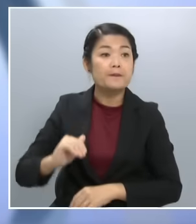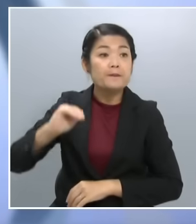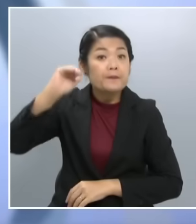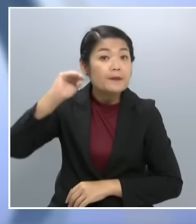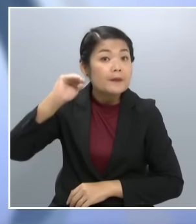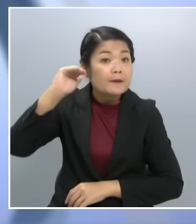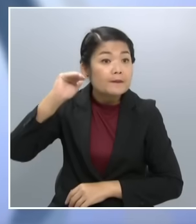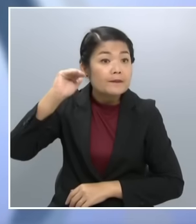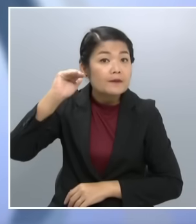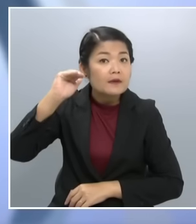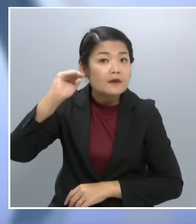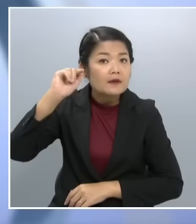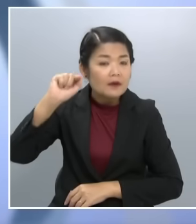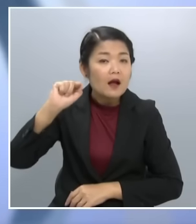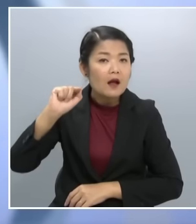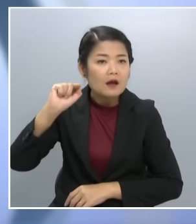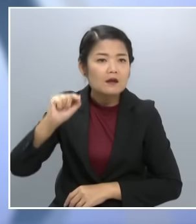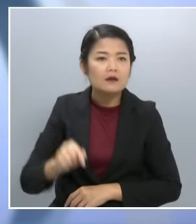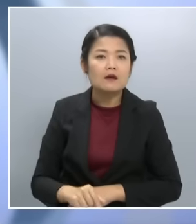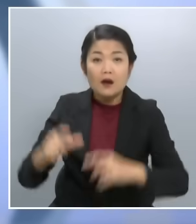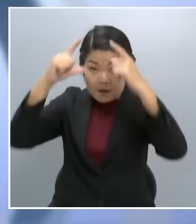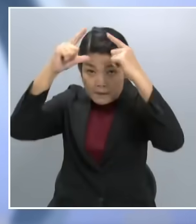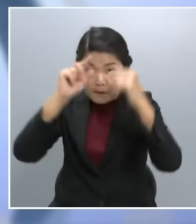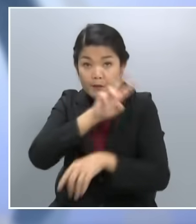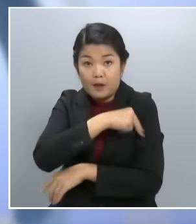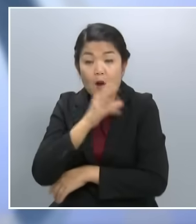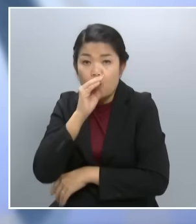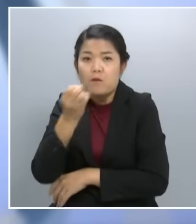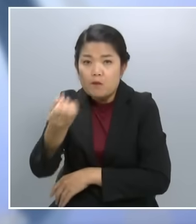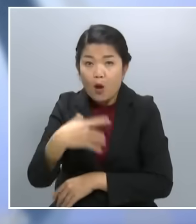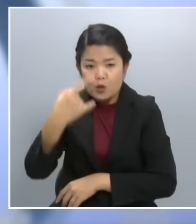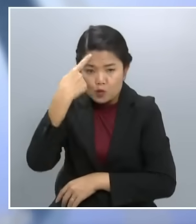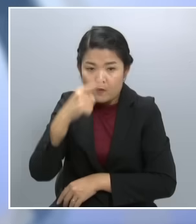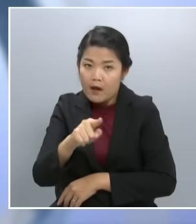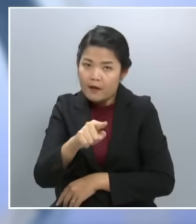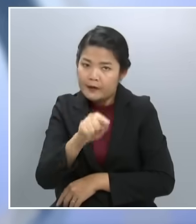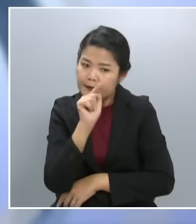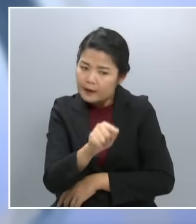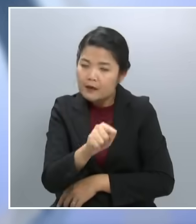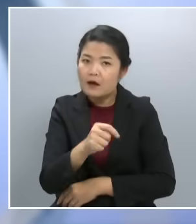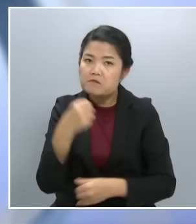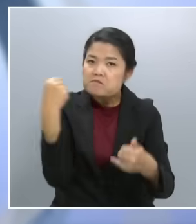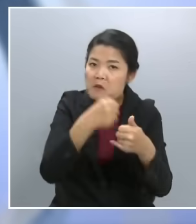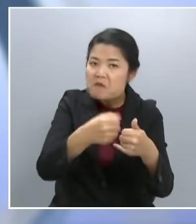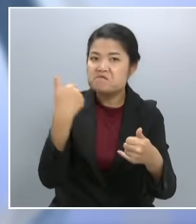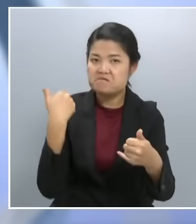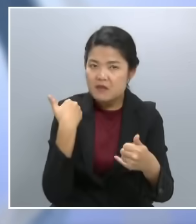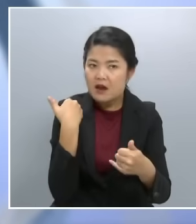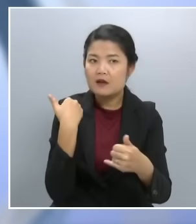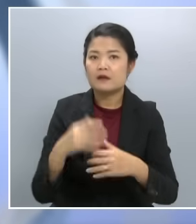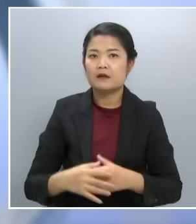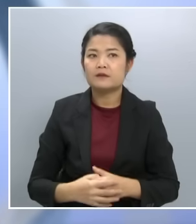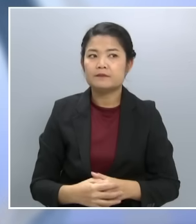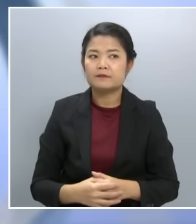ฮะบอกว่าพยาบาลน่ะพูดหลุดเข้ามาในสายเลยบอกว่าเนี่ยรู้มั้ว่าเขาถูกทำลายร่างกายมาอืต่างๆนานาคุณผู้ชม